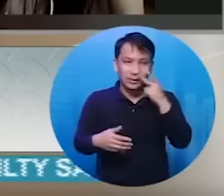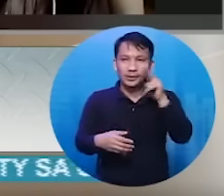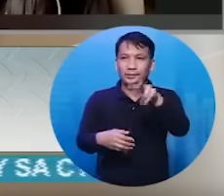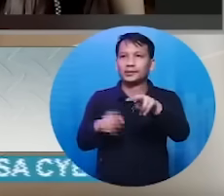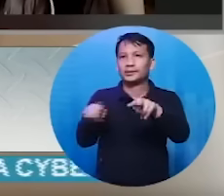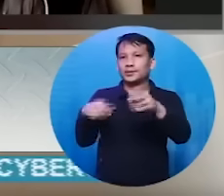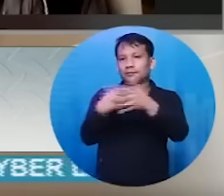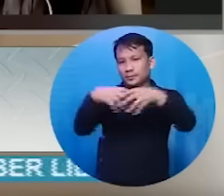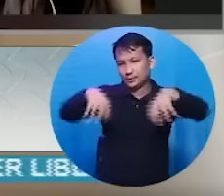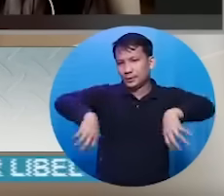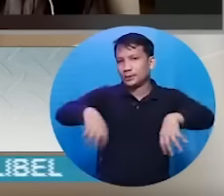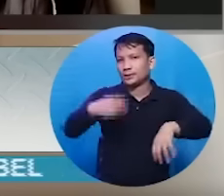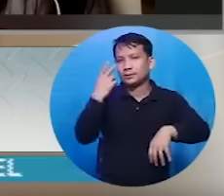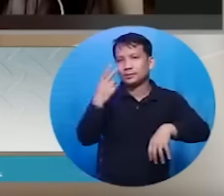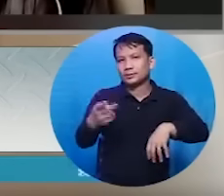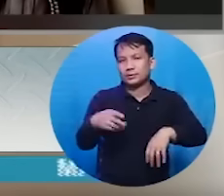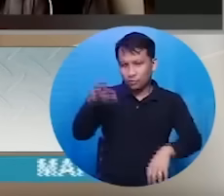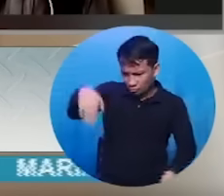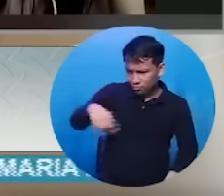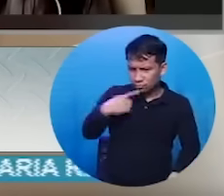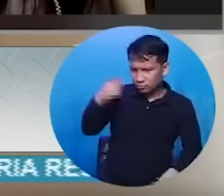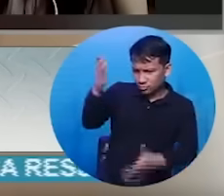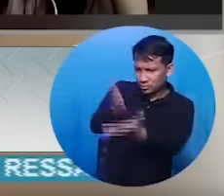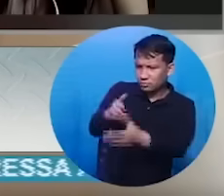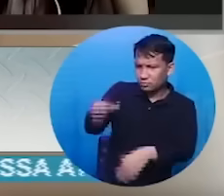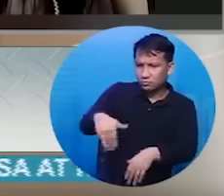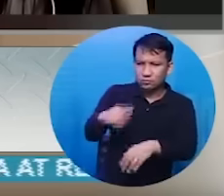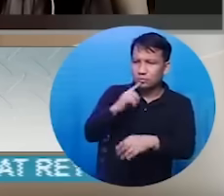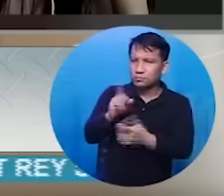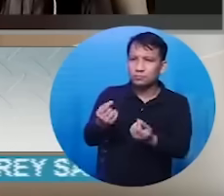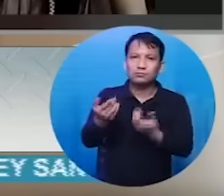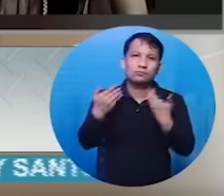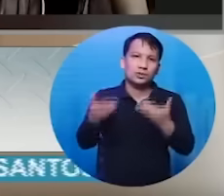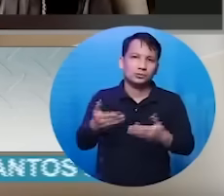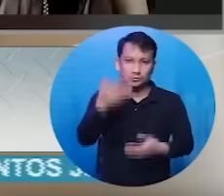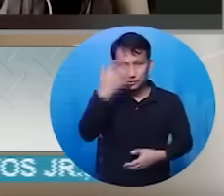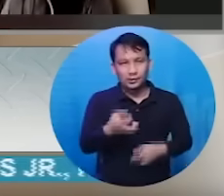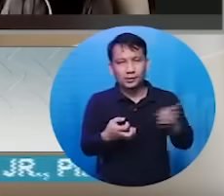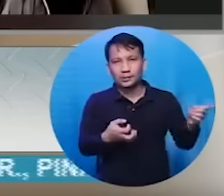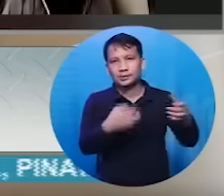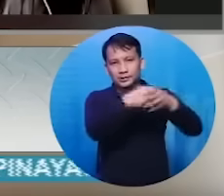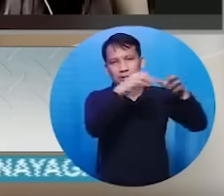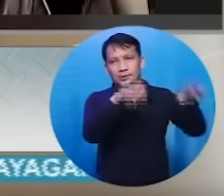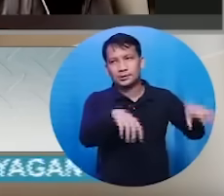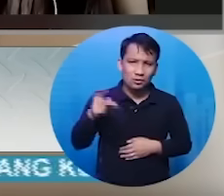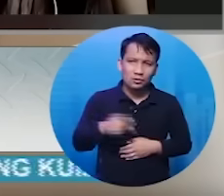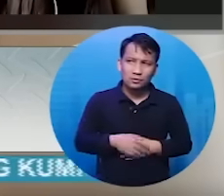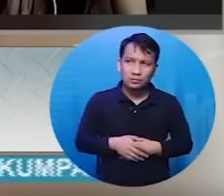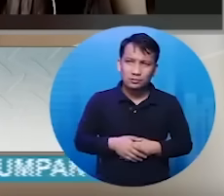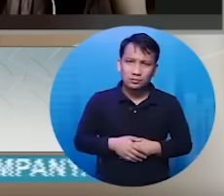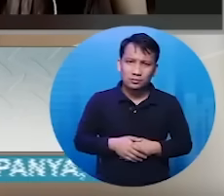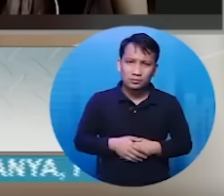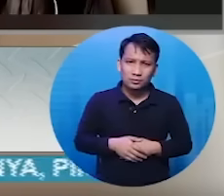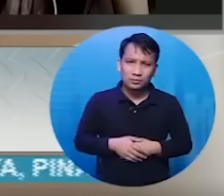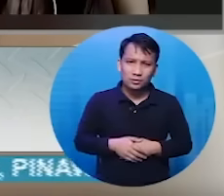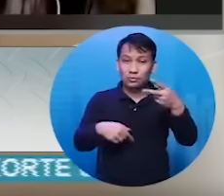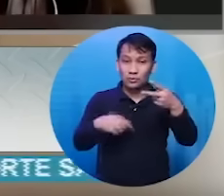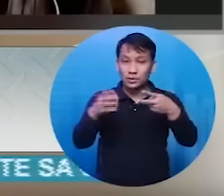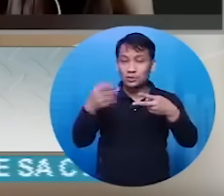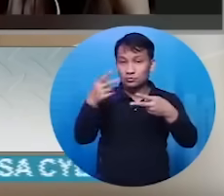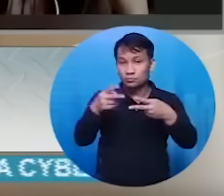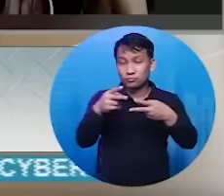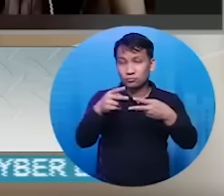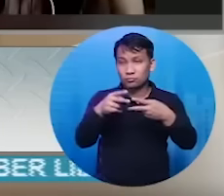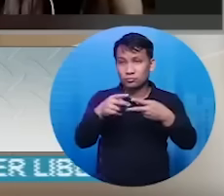pong kapitbahay. Sinita po siya na wag daw po gawin kaso nagalit po sa kapitbahay na. Okay. Janaline, bigyan kita ng two choices.